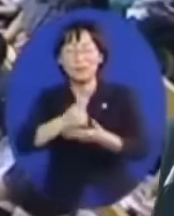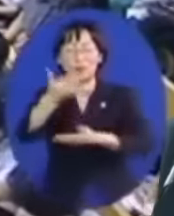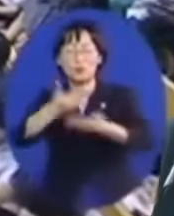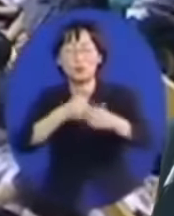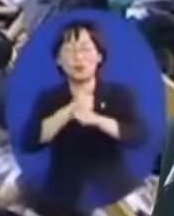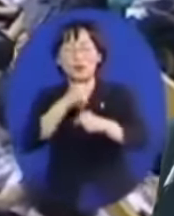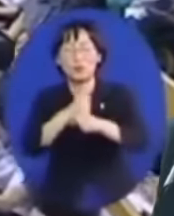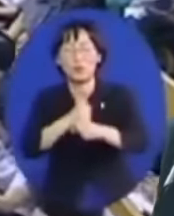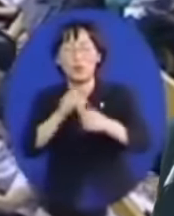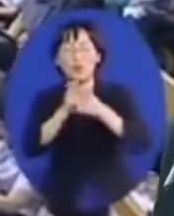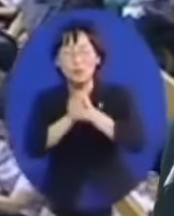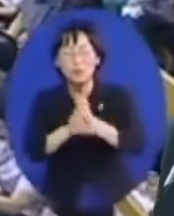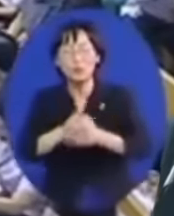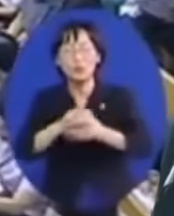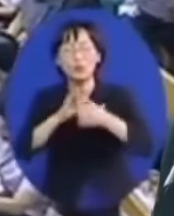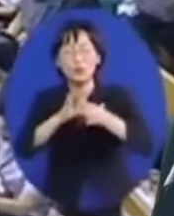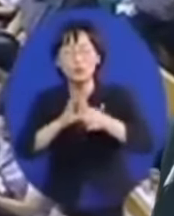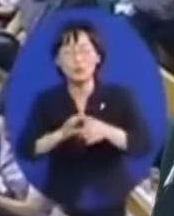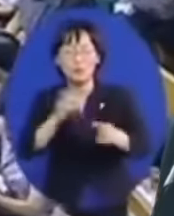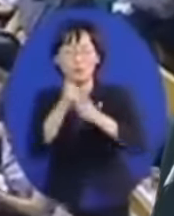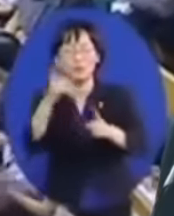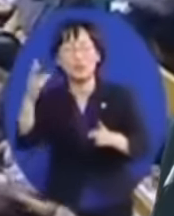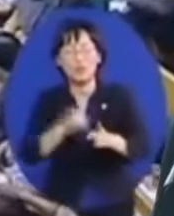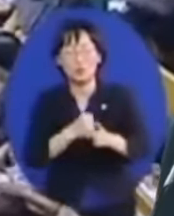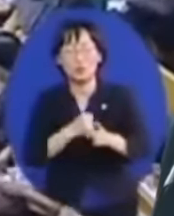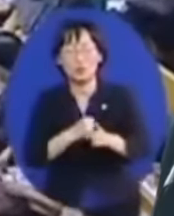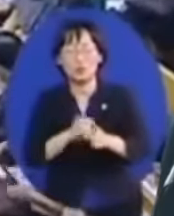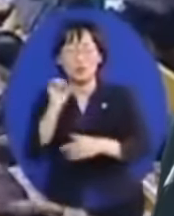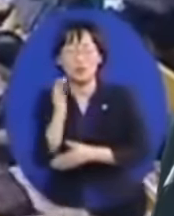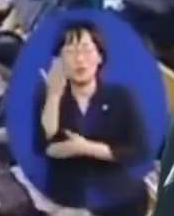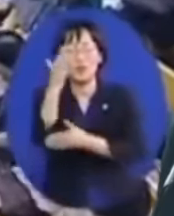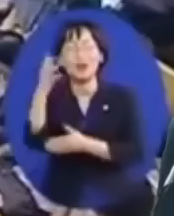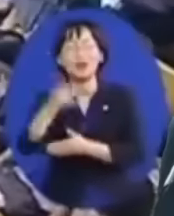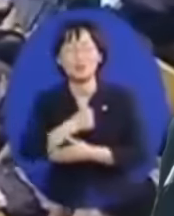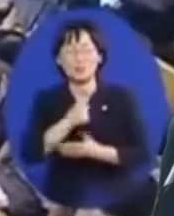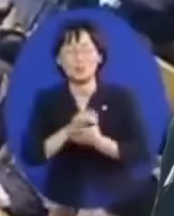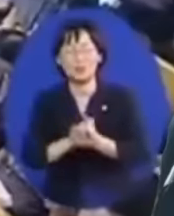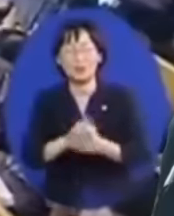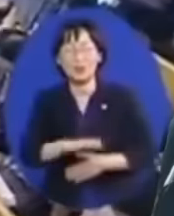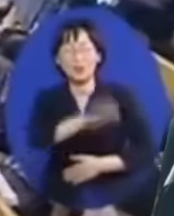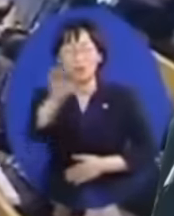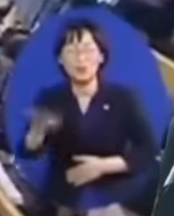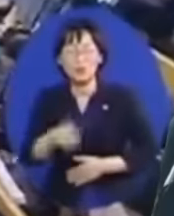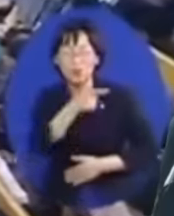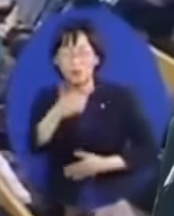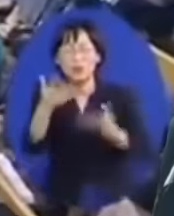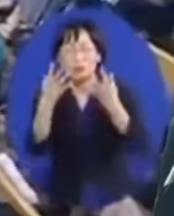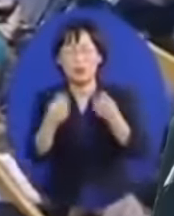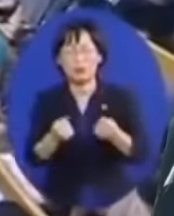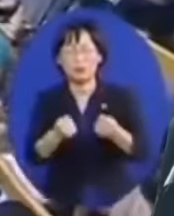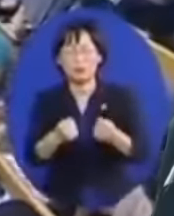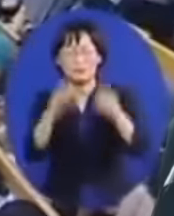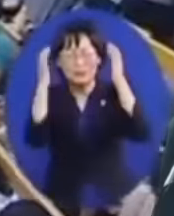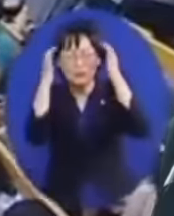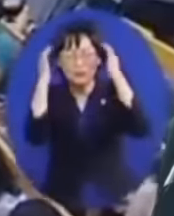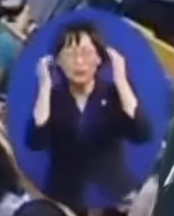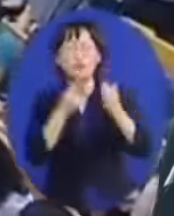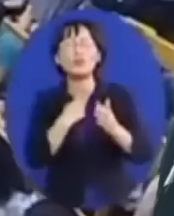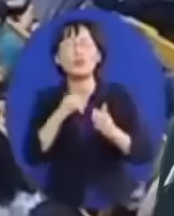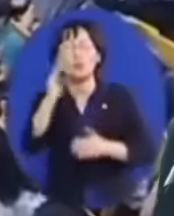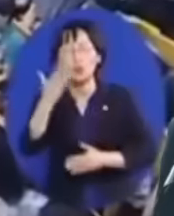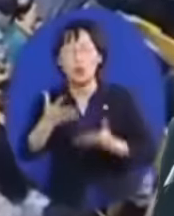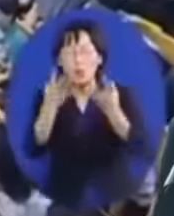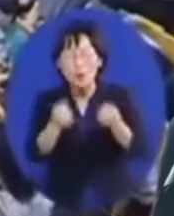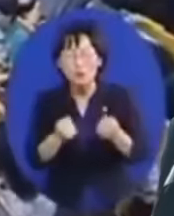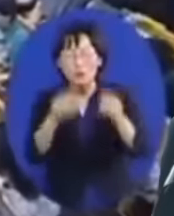교통하고 기도를 통해서 승리를 가져오고 영광을 가져옵니다. 우리는 너무나 많은 시련을 겪게 되고